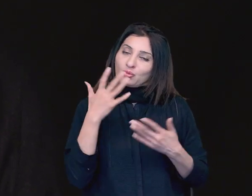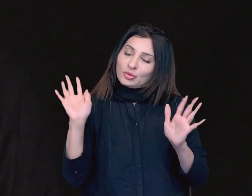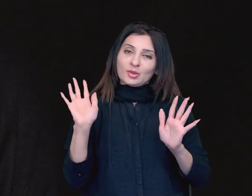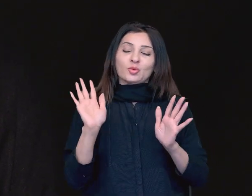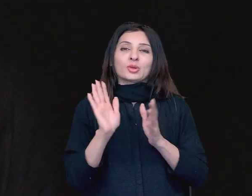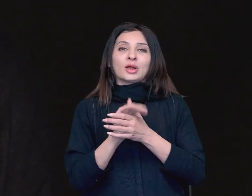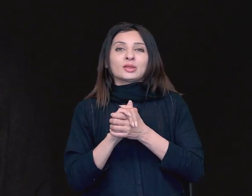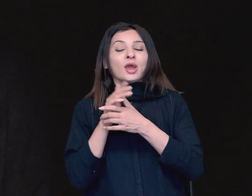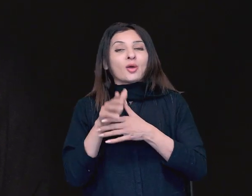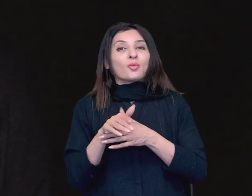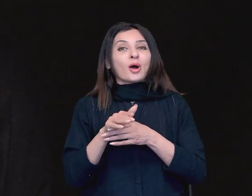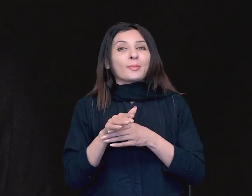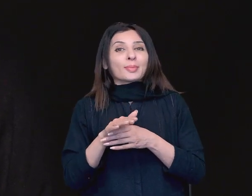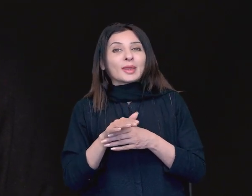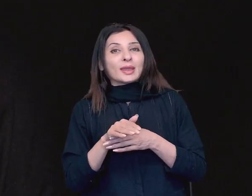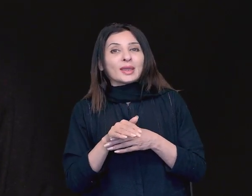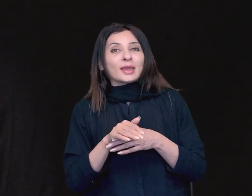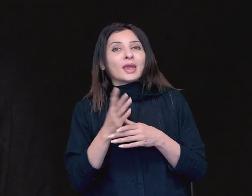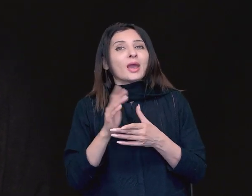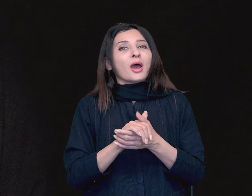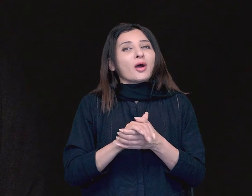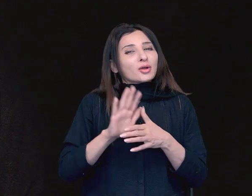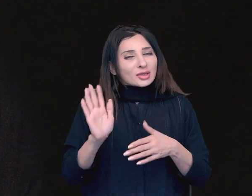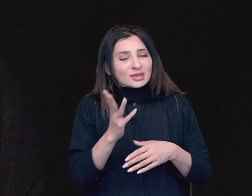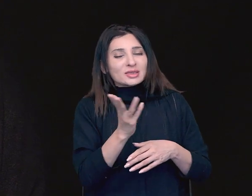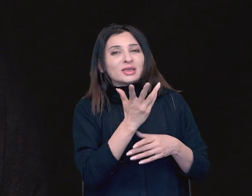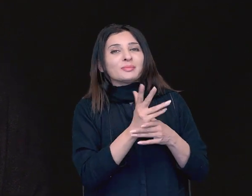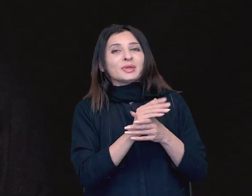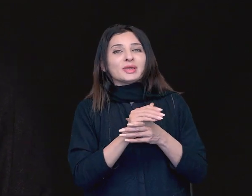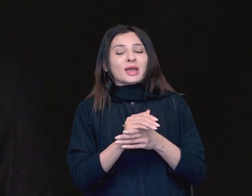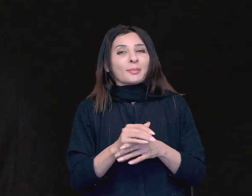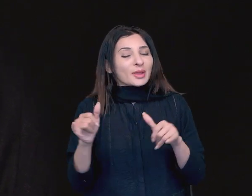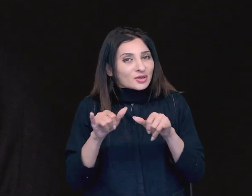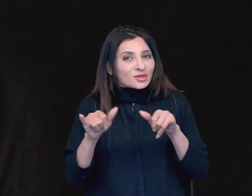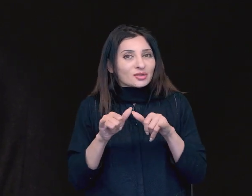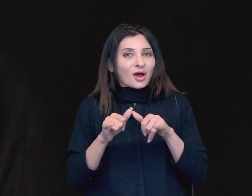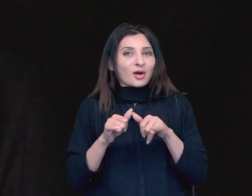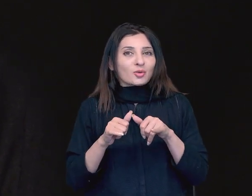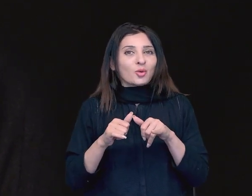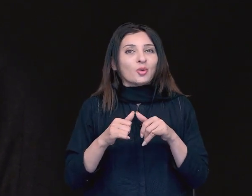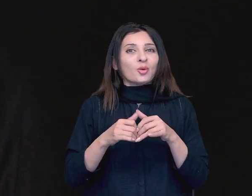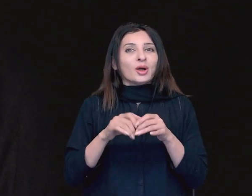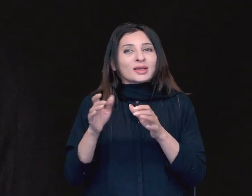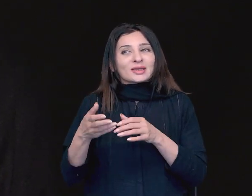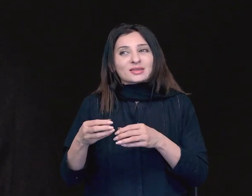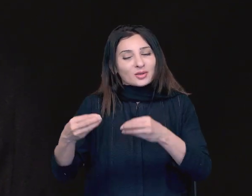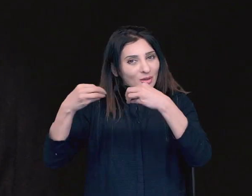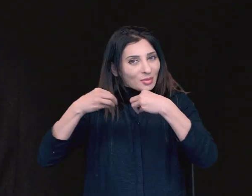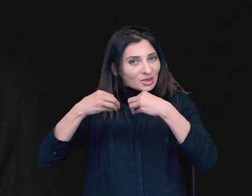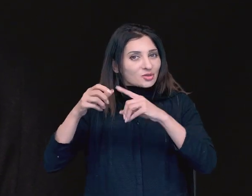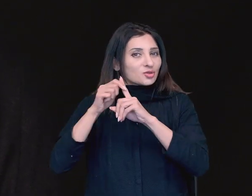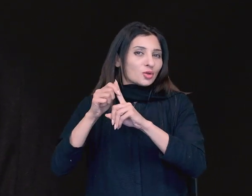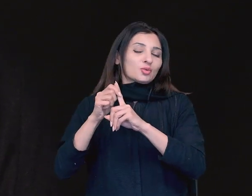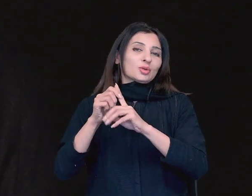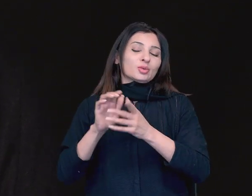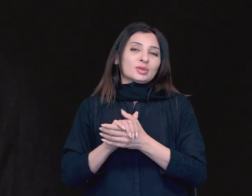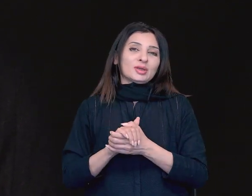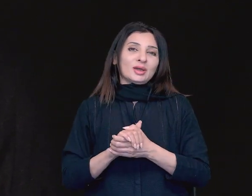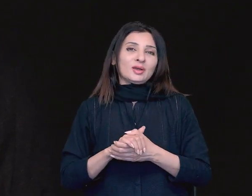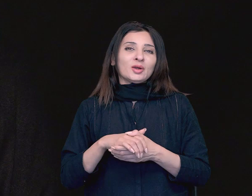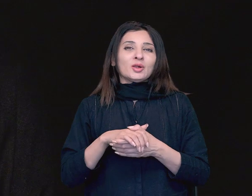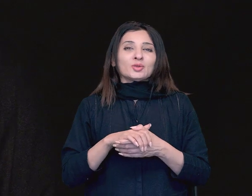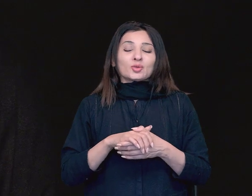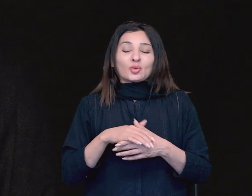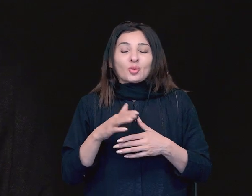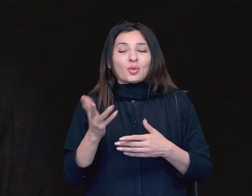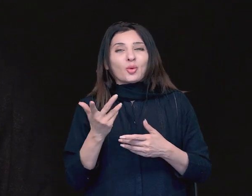ہے، کیسے علاج کرانا ہے، کتنے پیسے دینے ہیں، ایون کینسر کے علاج کی قسم کیا ہوگی۔ یہ ساری باتیں جب